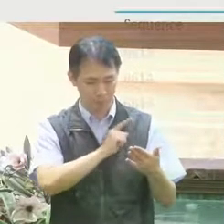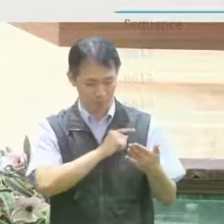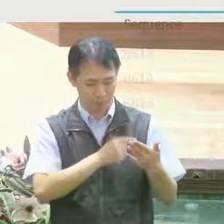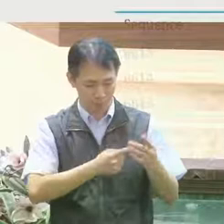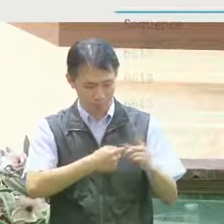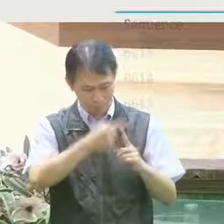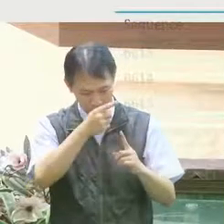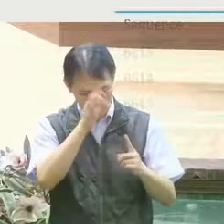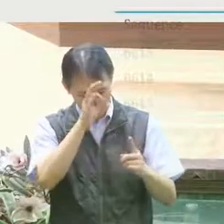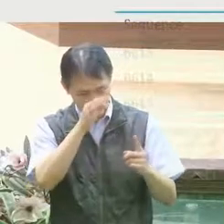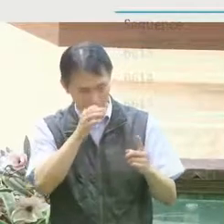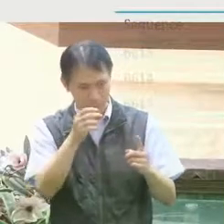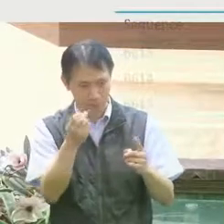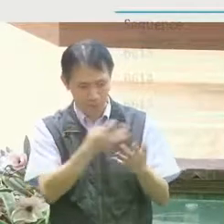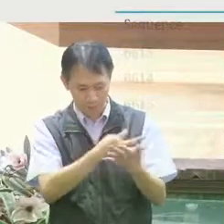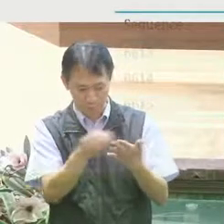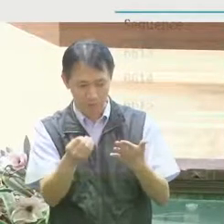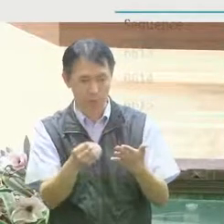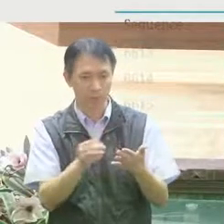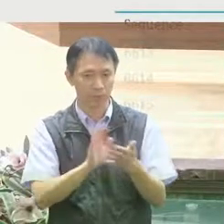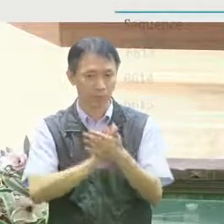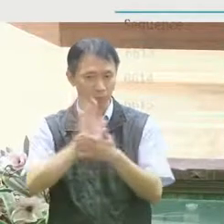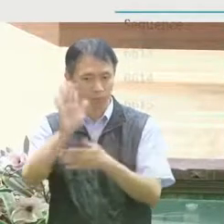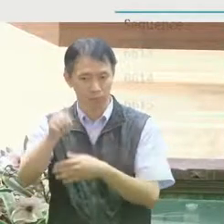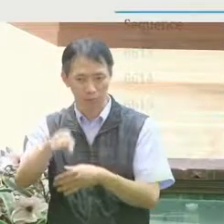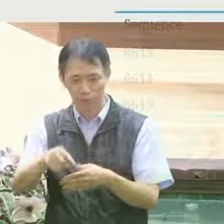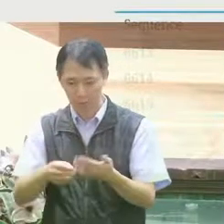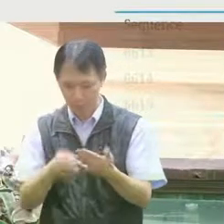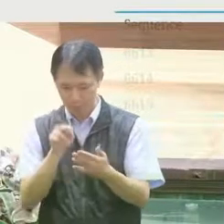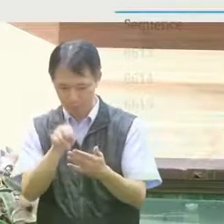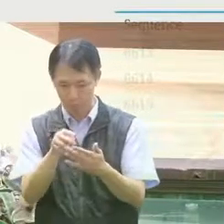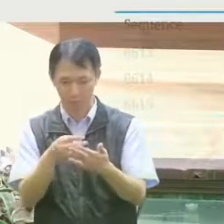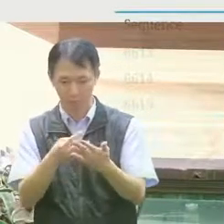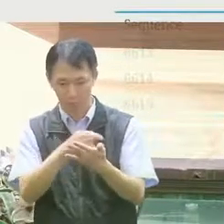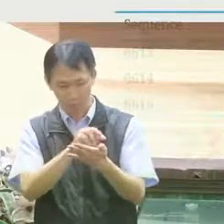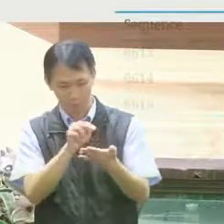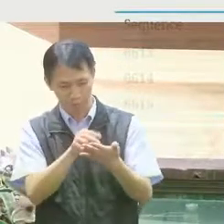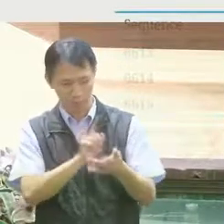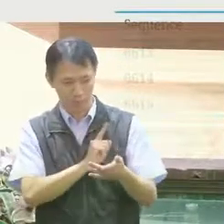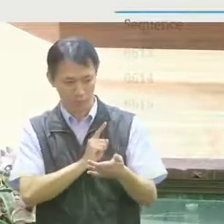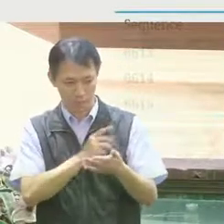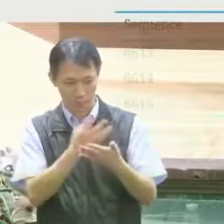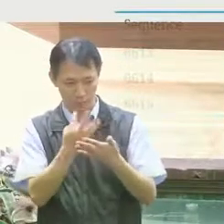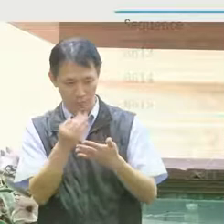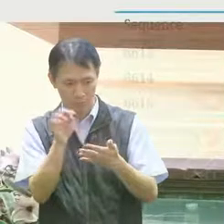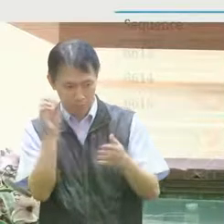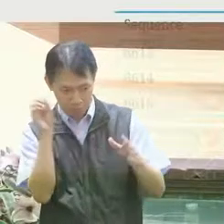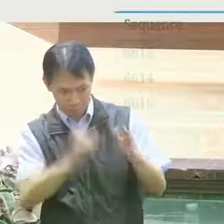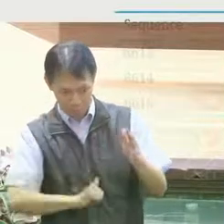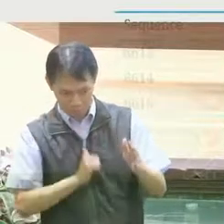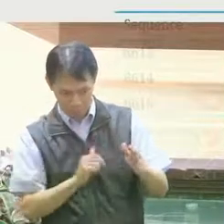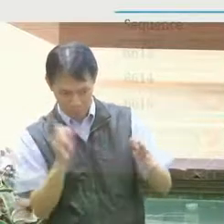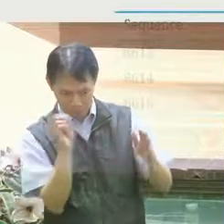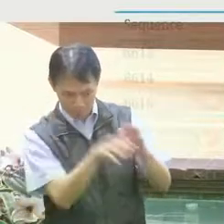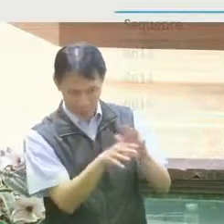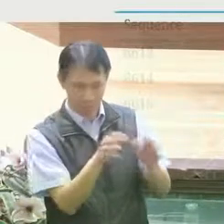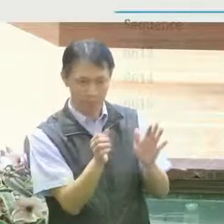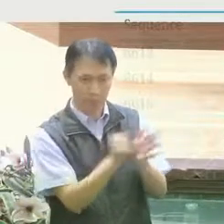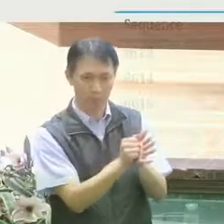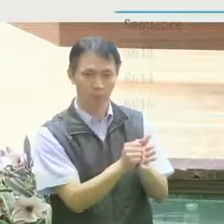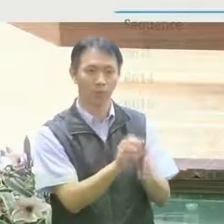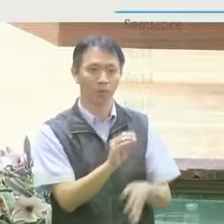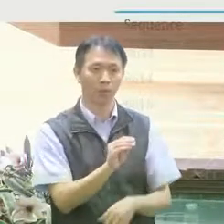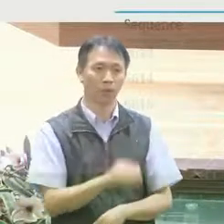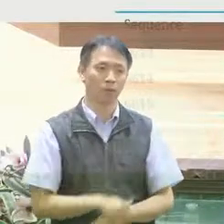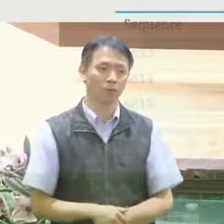后可以在公开的选票资料当中查到自己的一票有没有被点算，